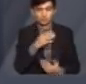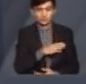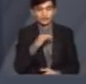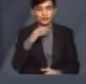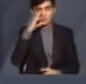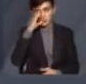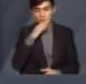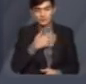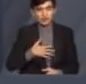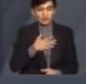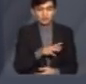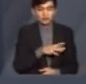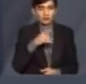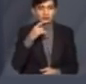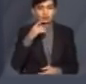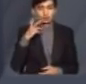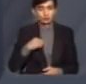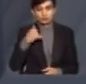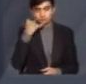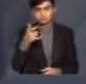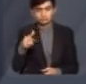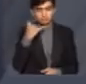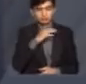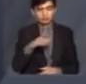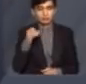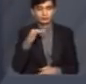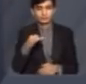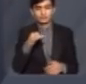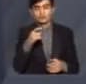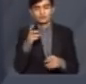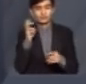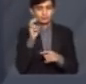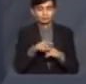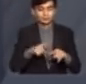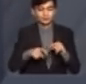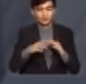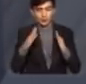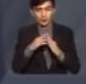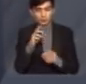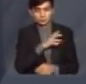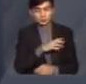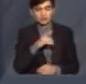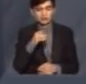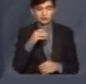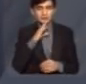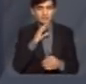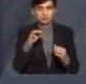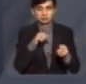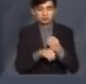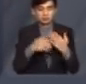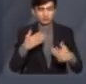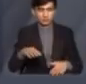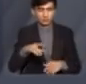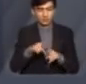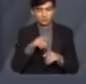обеспокоены тем что дочь не берет трубку приехал с работы домой обнаружил истерзанного ребенка девочку врачи спасли однако информация с